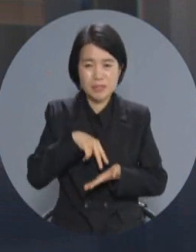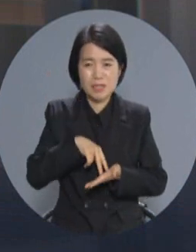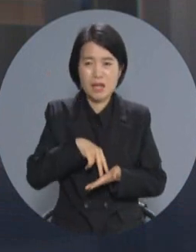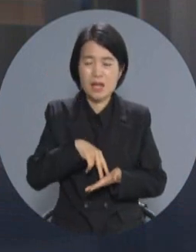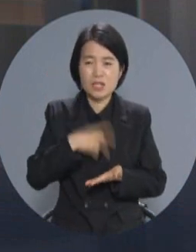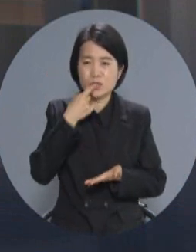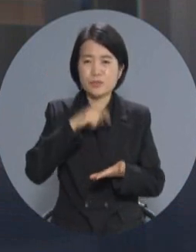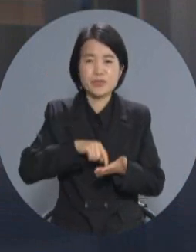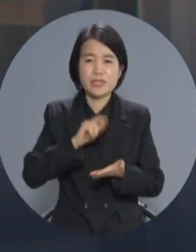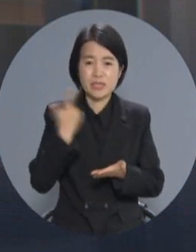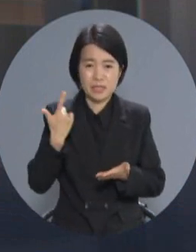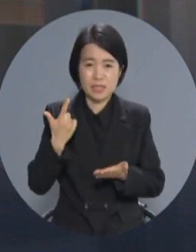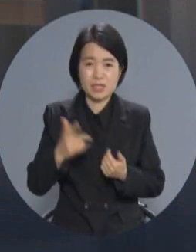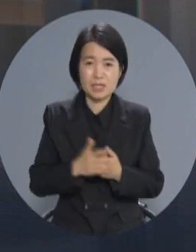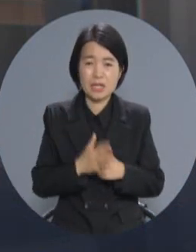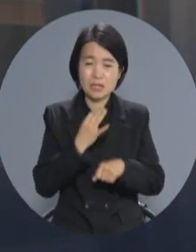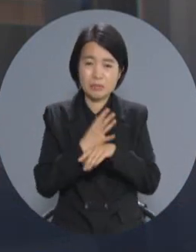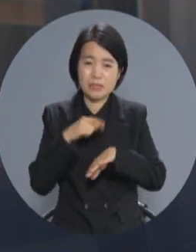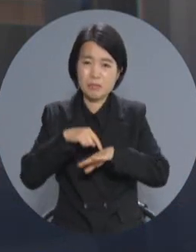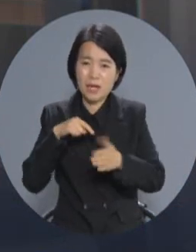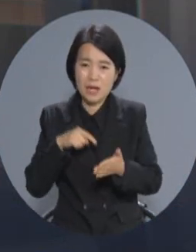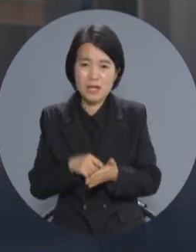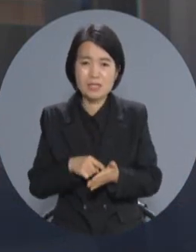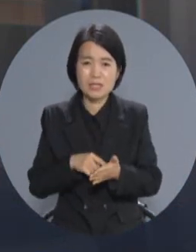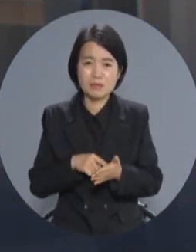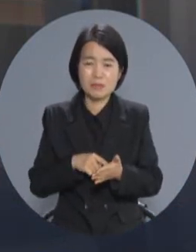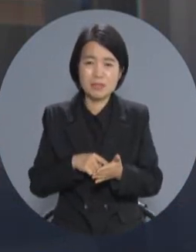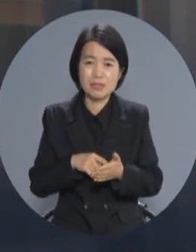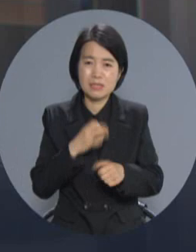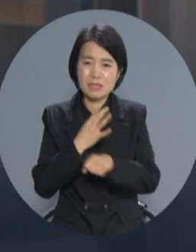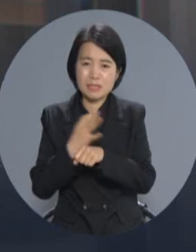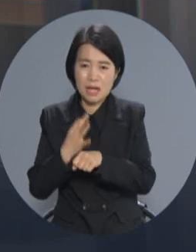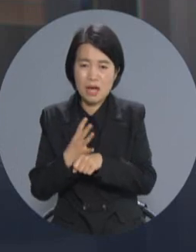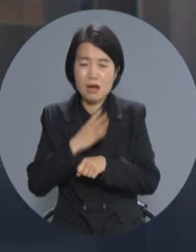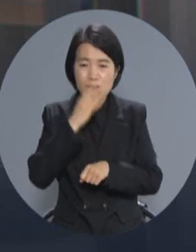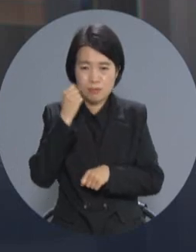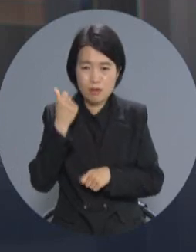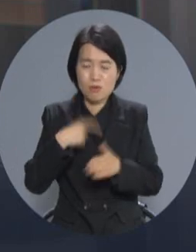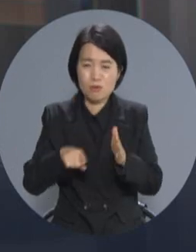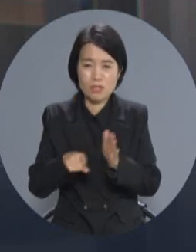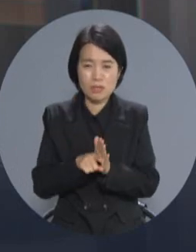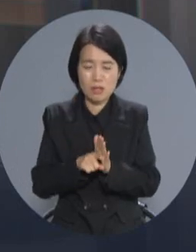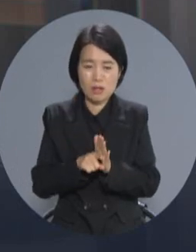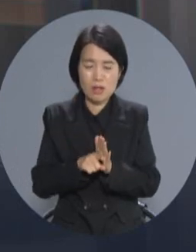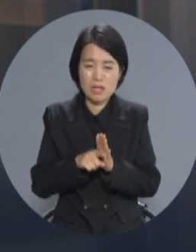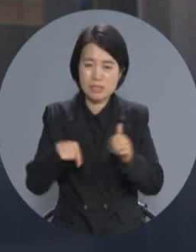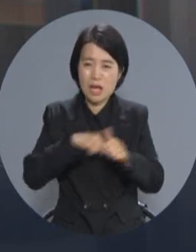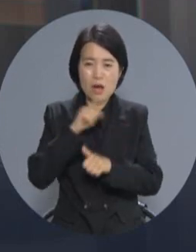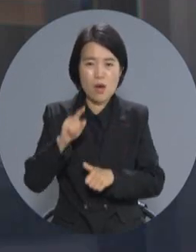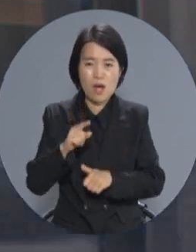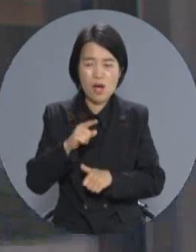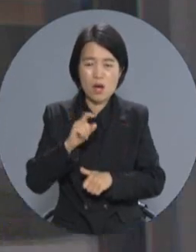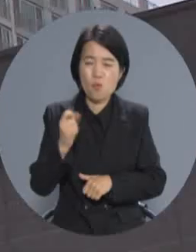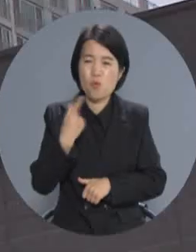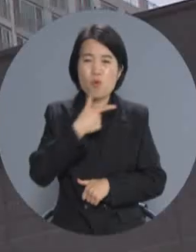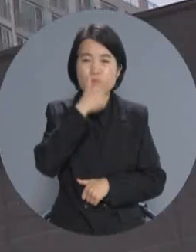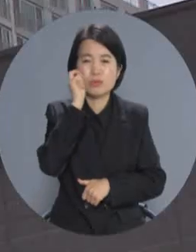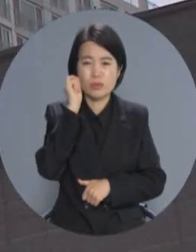그래서 아마 이런 게 소비자 심리를 매수를 조금 더 원활하게 시키기에는 충분한 원동력이 좀